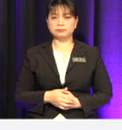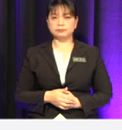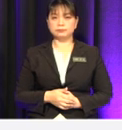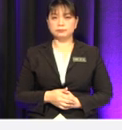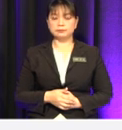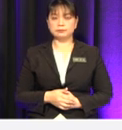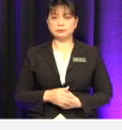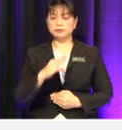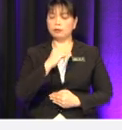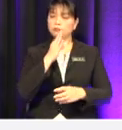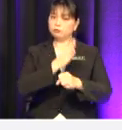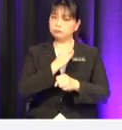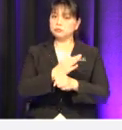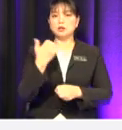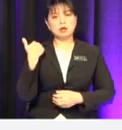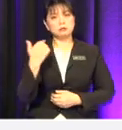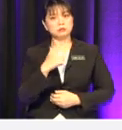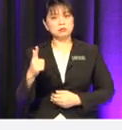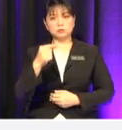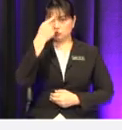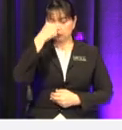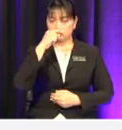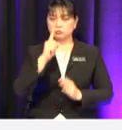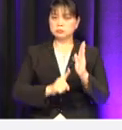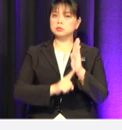dan fungsinya adalah untuk meningkatkan